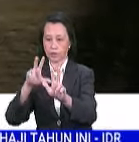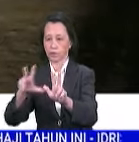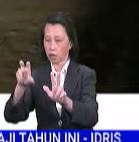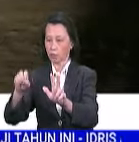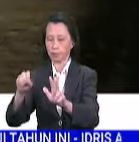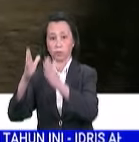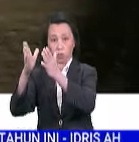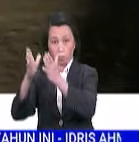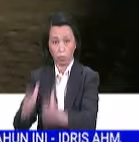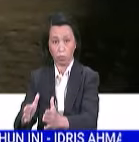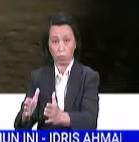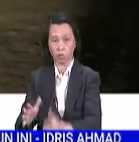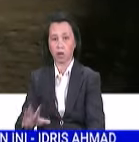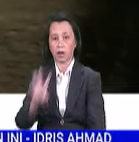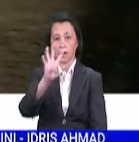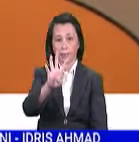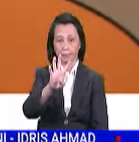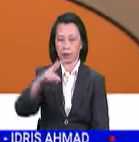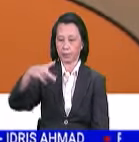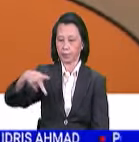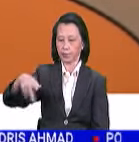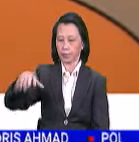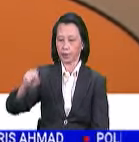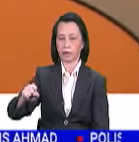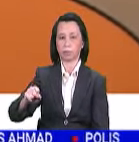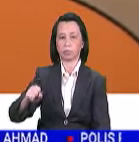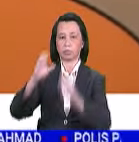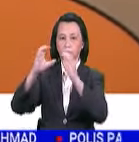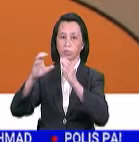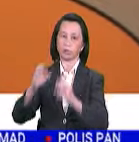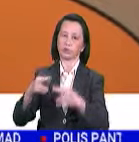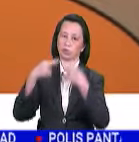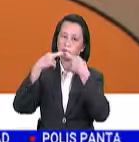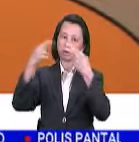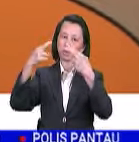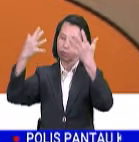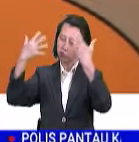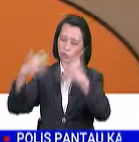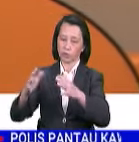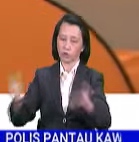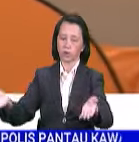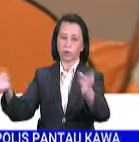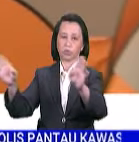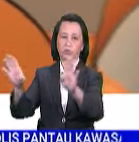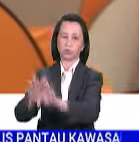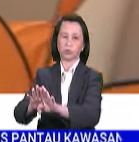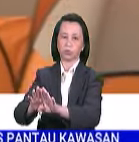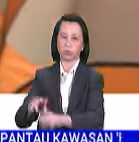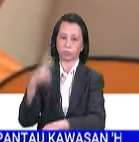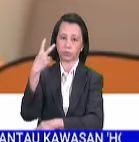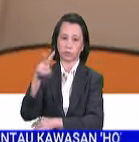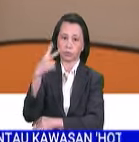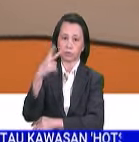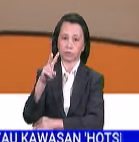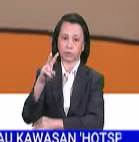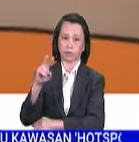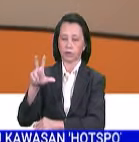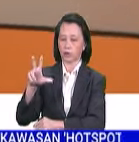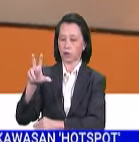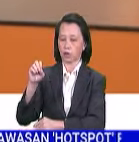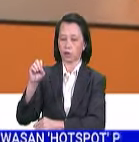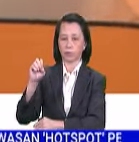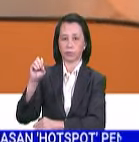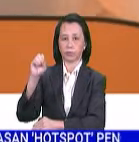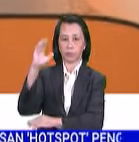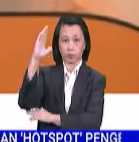penduduk di 4 PPS ini secara rasminya ditutup tepat pukul 12.30 minit tengah